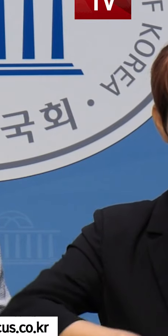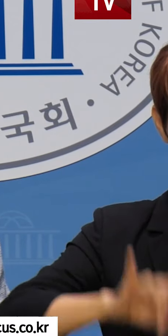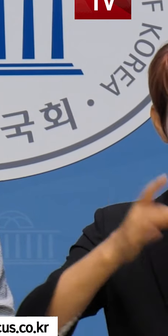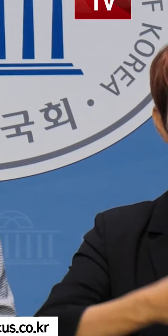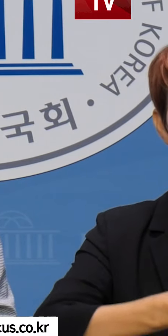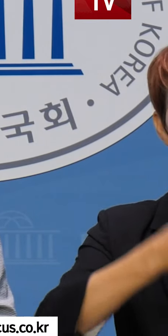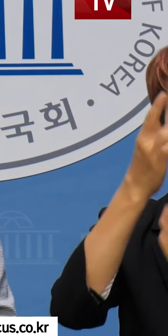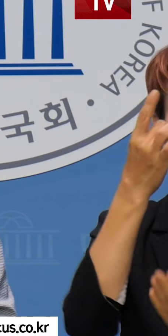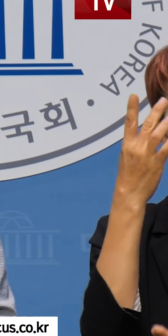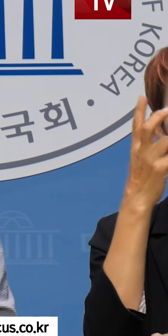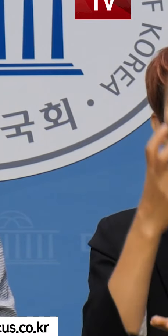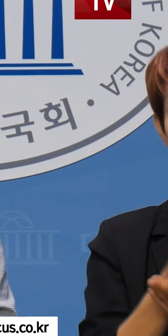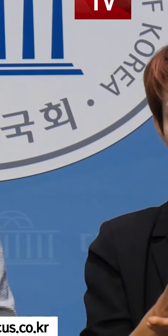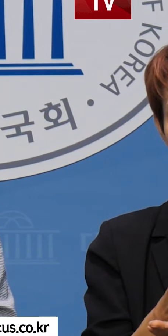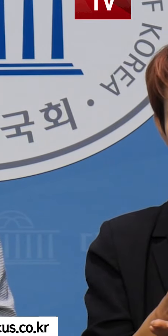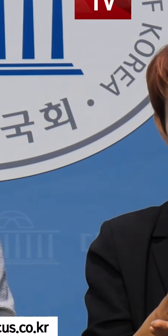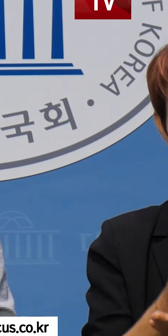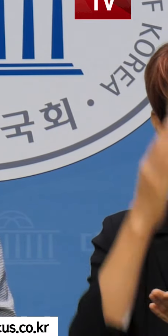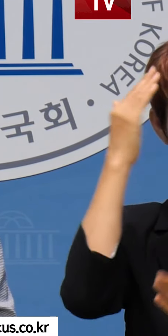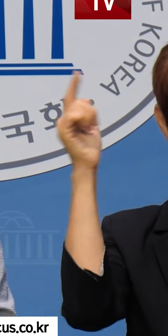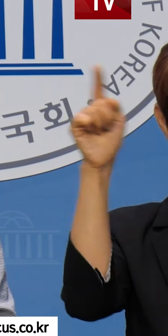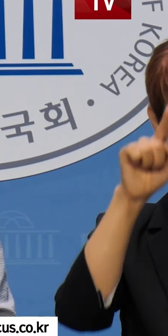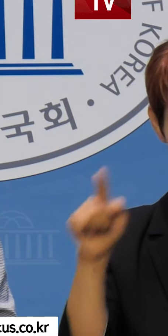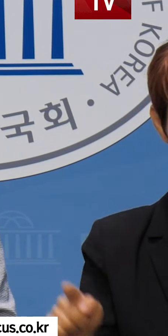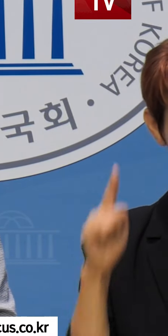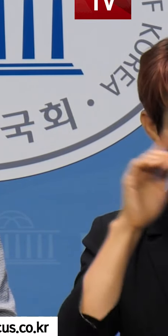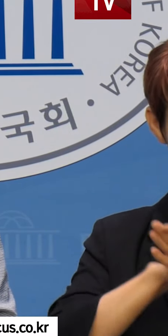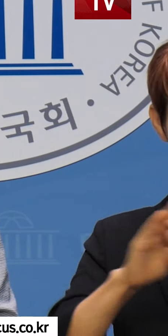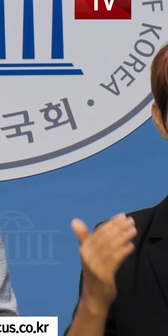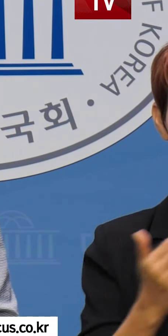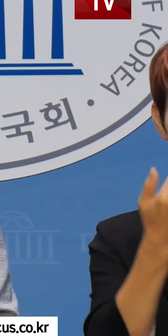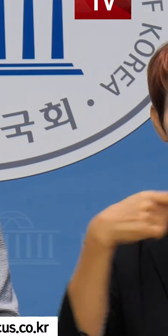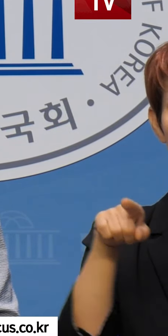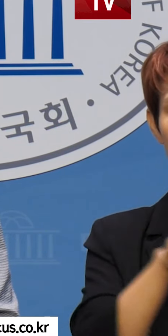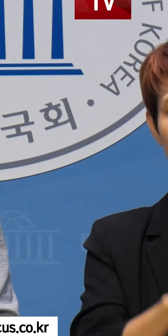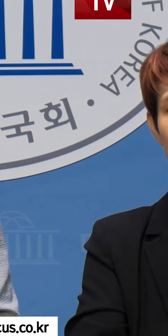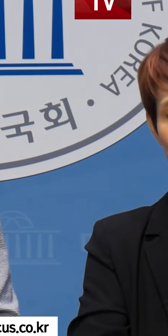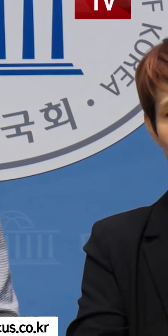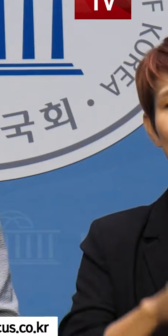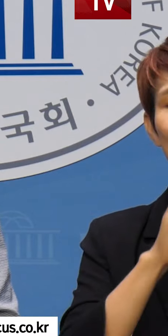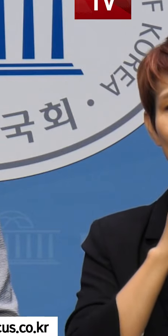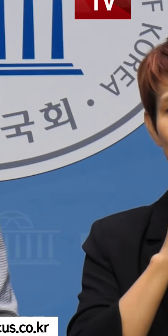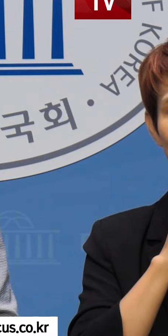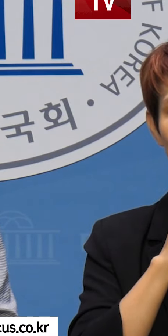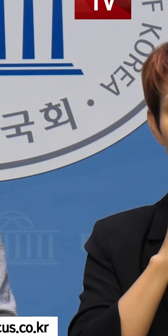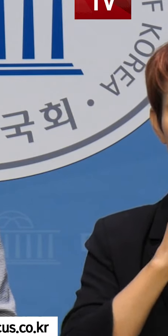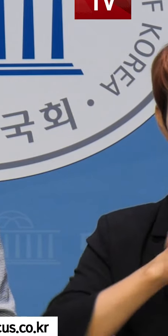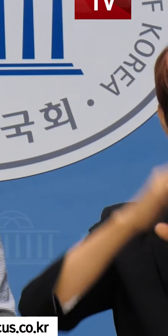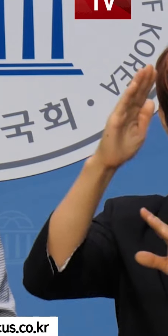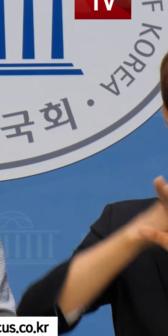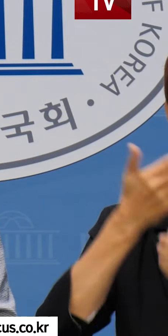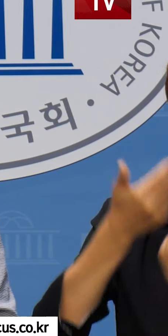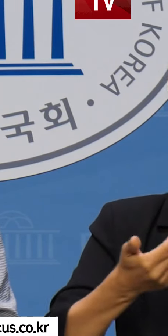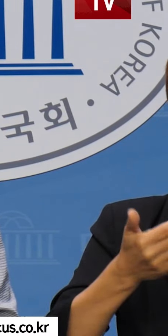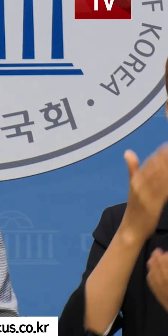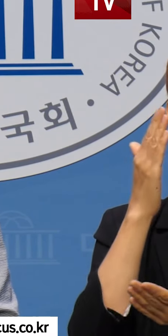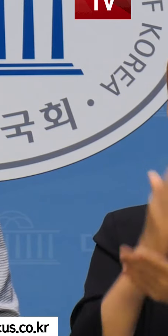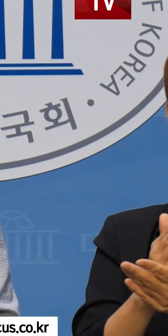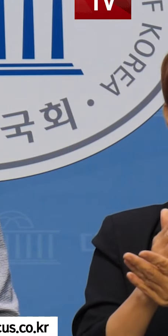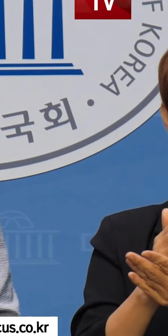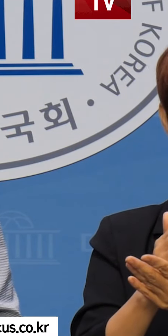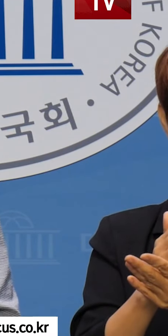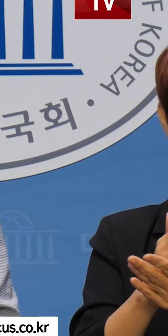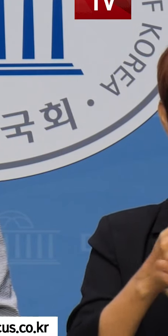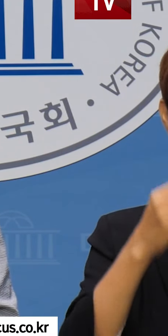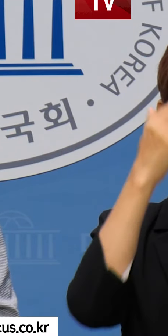대원칙이자 한반도의 평화와 번영을 위한 이정표였습니다. 그간 남북의 대립관계를 청산하고 우리